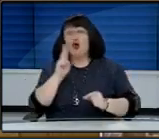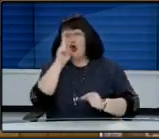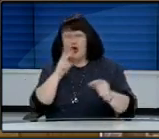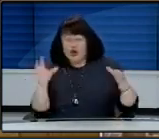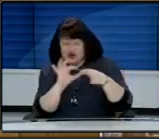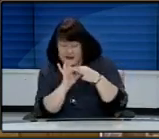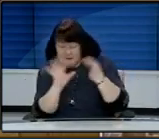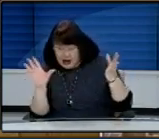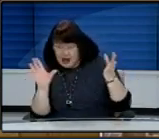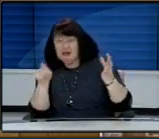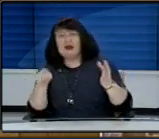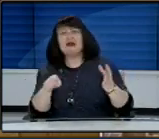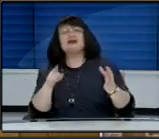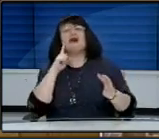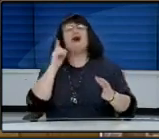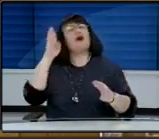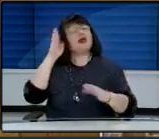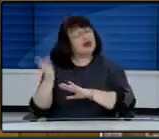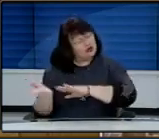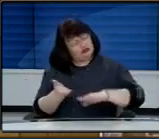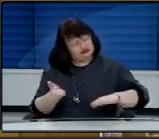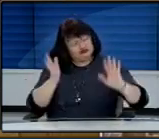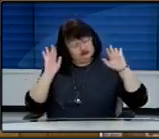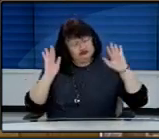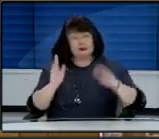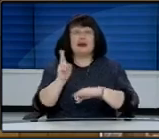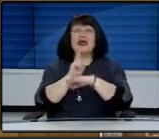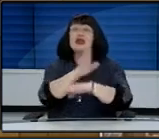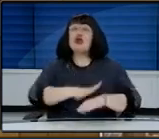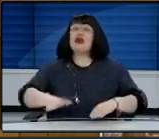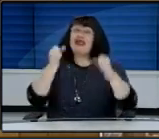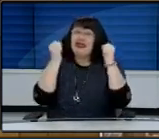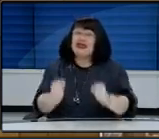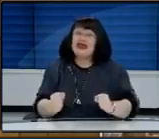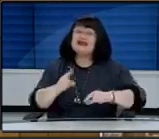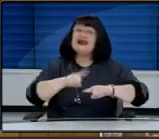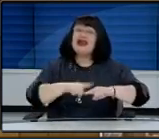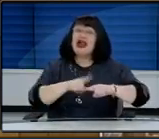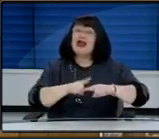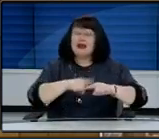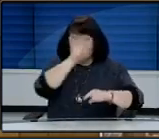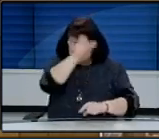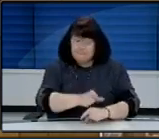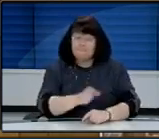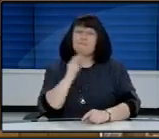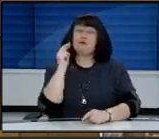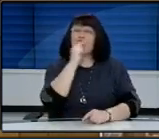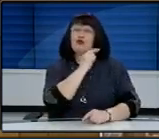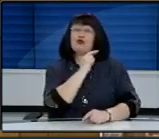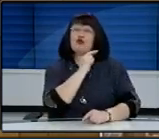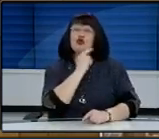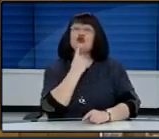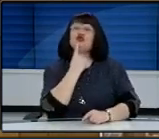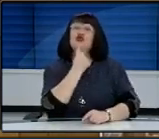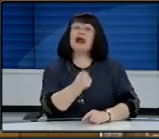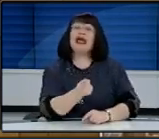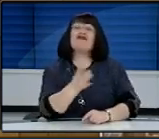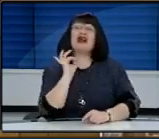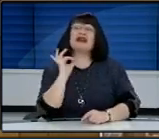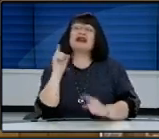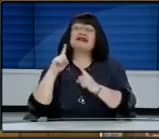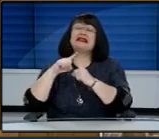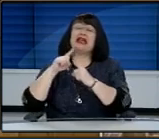δεκαετιών. Για εσάς η γεωγραφία μας επιβάλλει ο Έλληνας Πρωθυπουργός να διαμηνύει από τους Financial